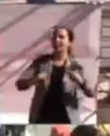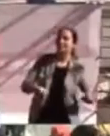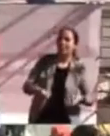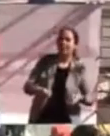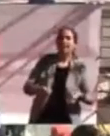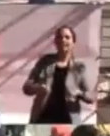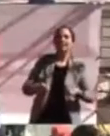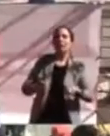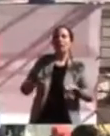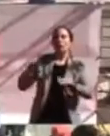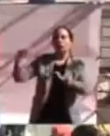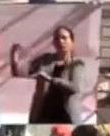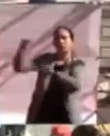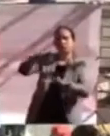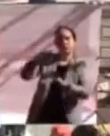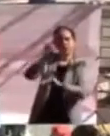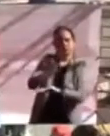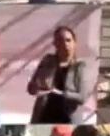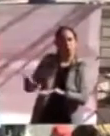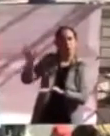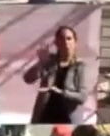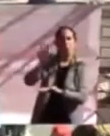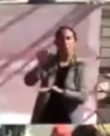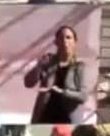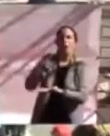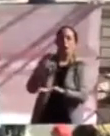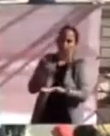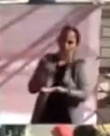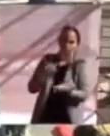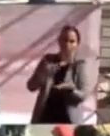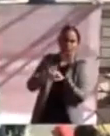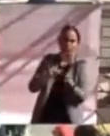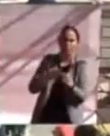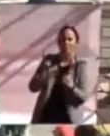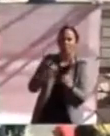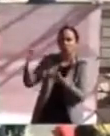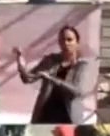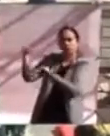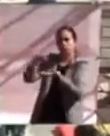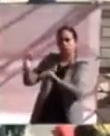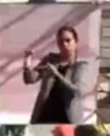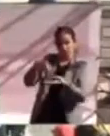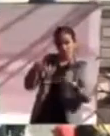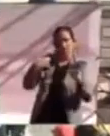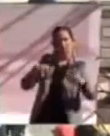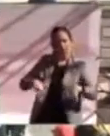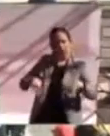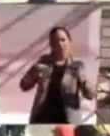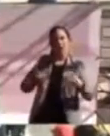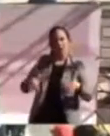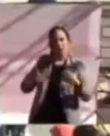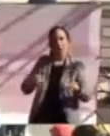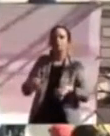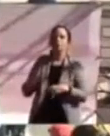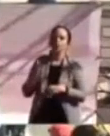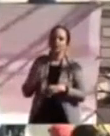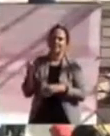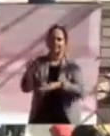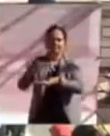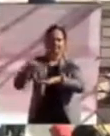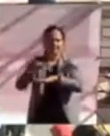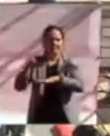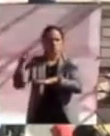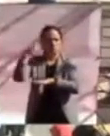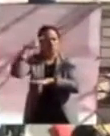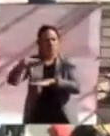che sono tanti a parte che c'è una discussione forse il ministro ne sa anche più di noi non è ancora così